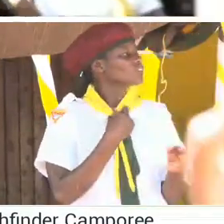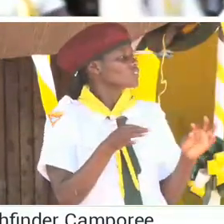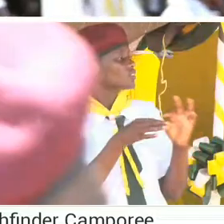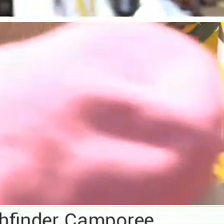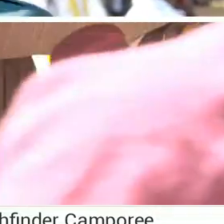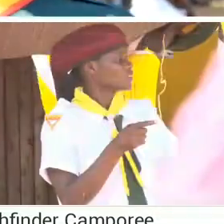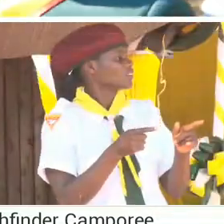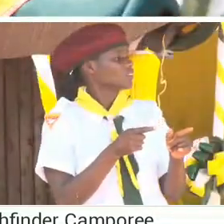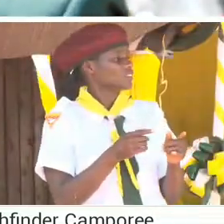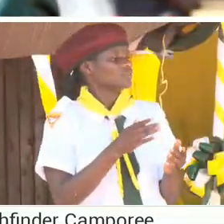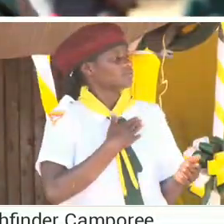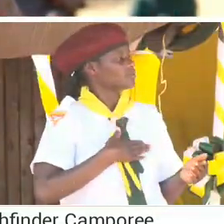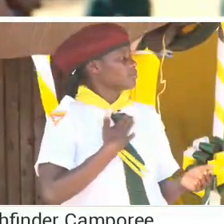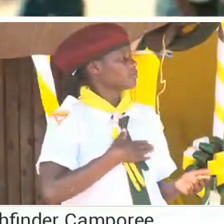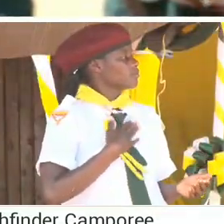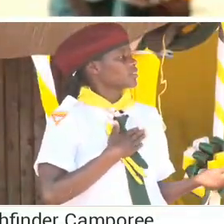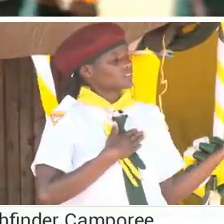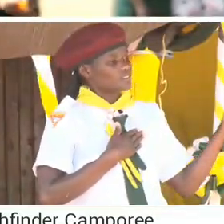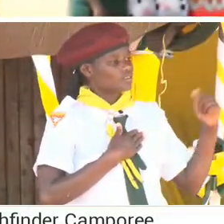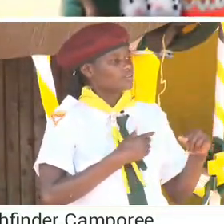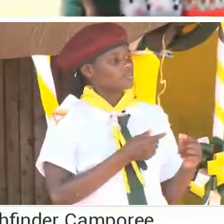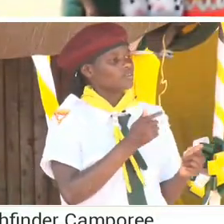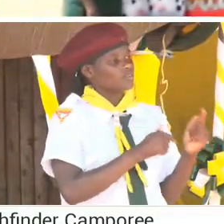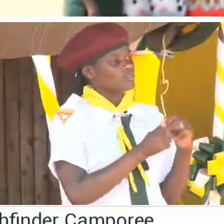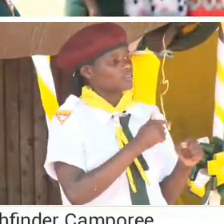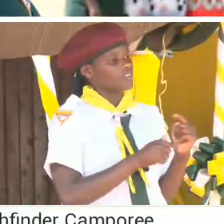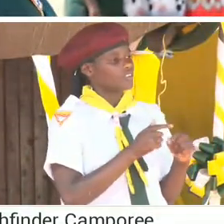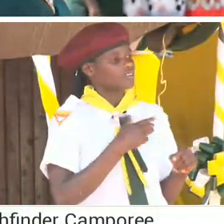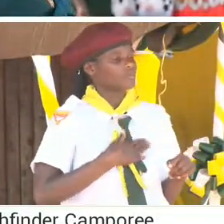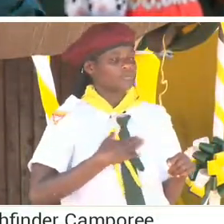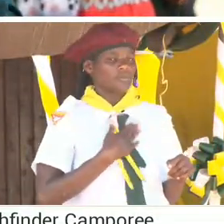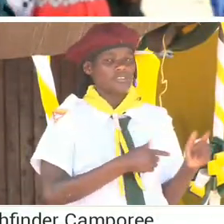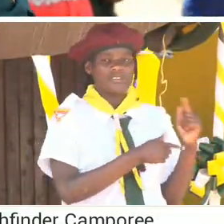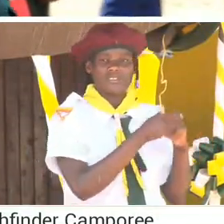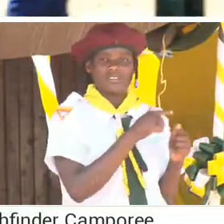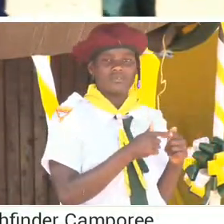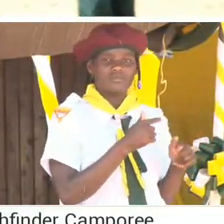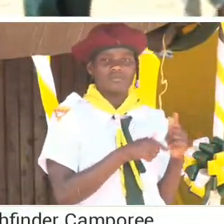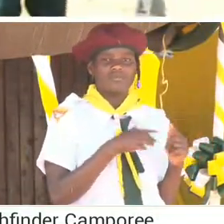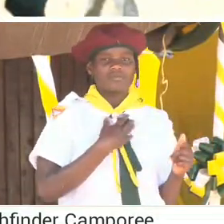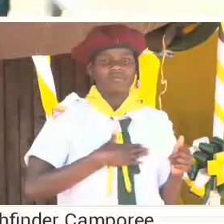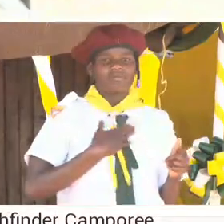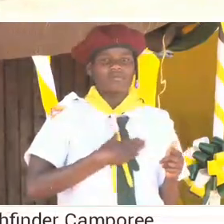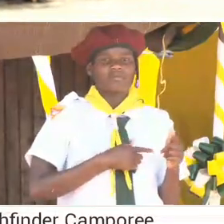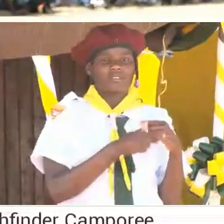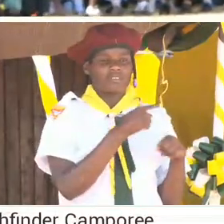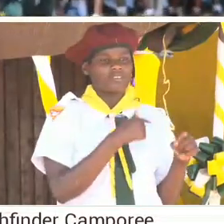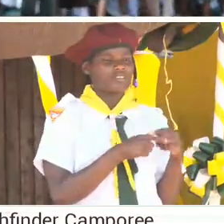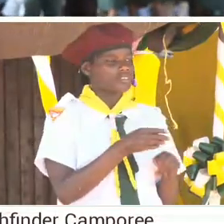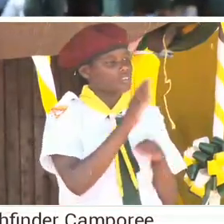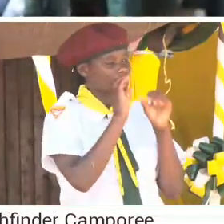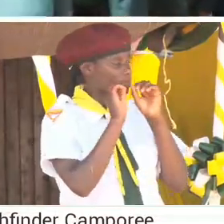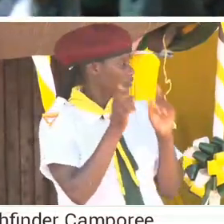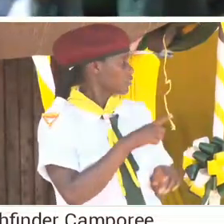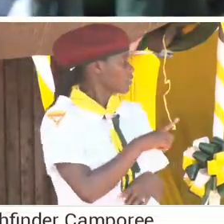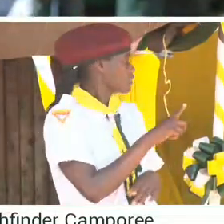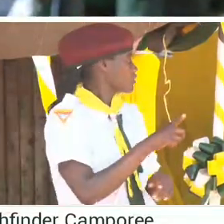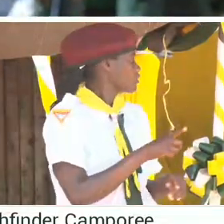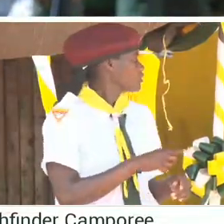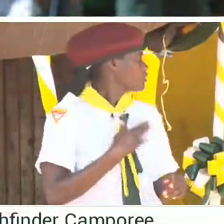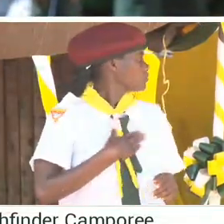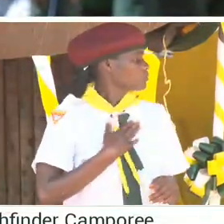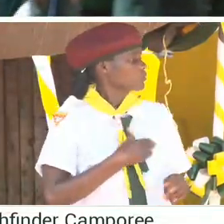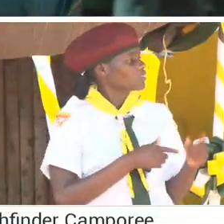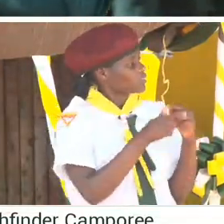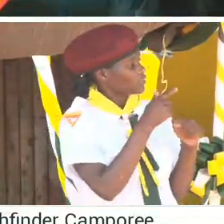Wewe njoo. Njoo. Njoo Bwana kubariki. Njoo. Njoo. Njoo Bwana kubariki sana. Njoo, wewe